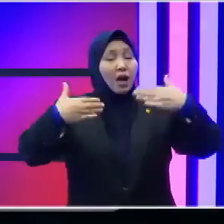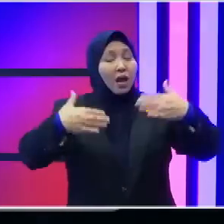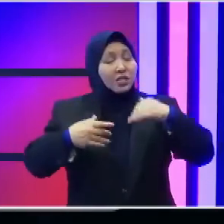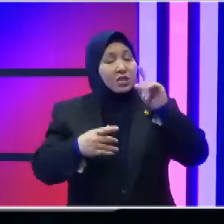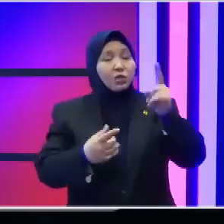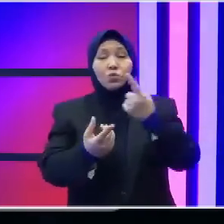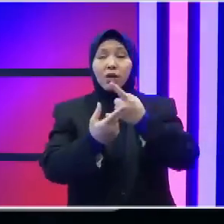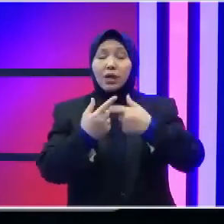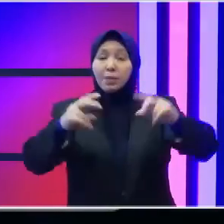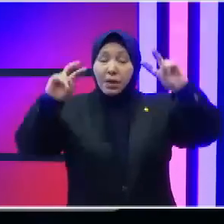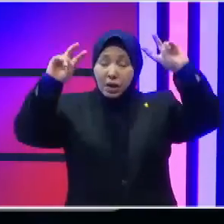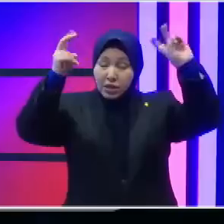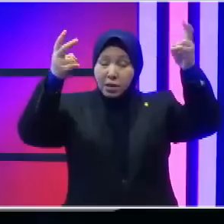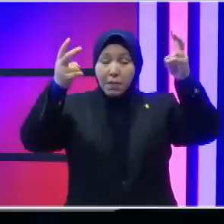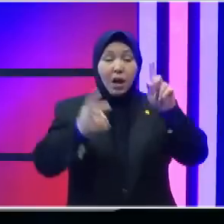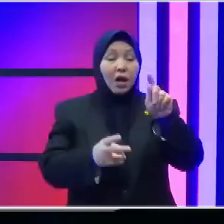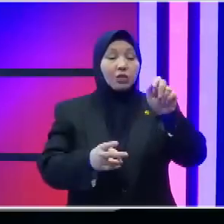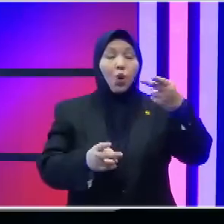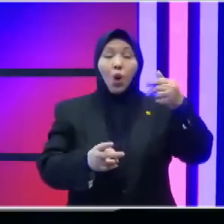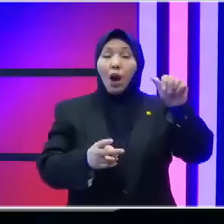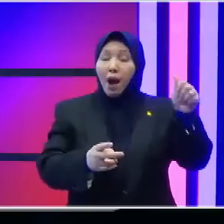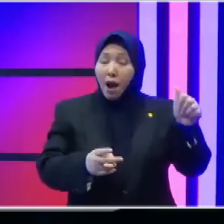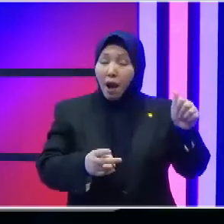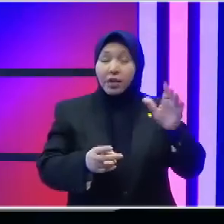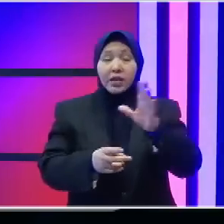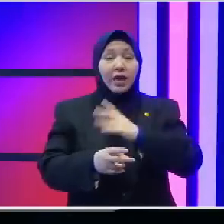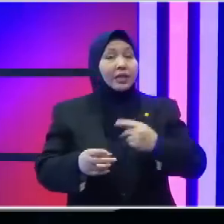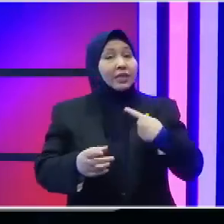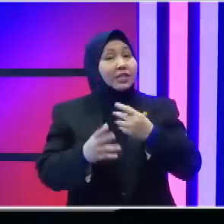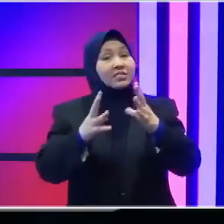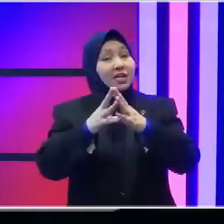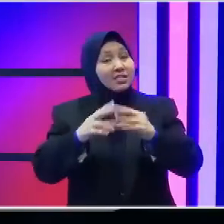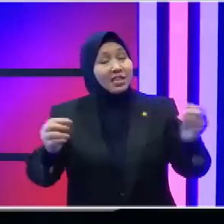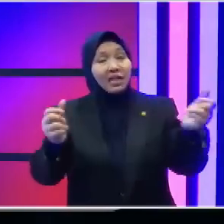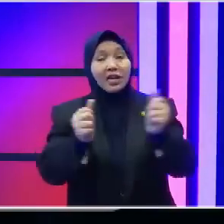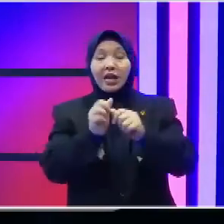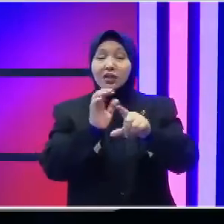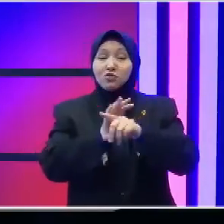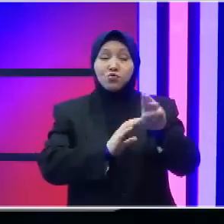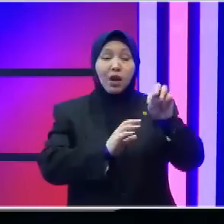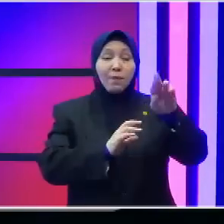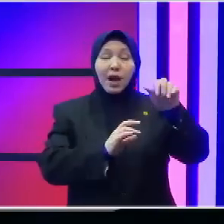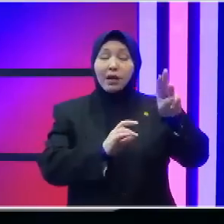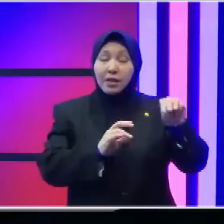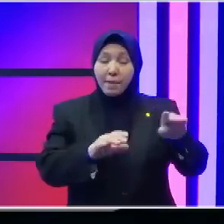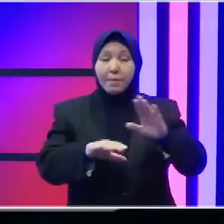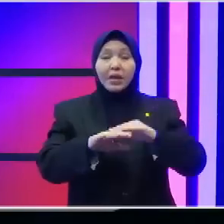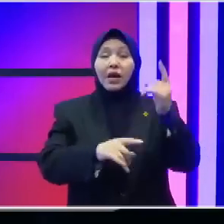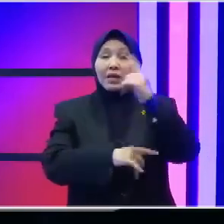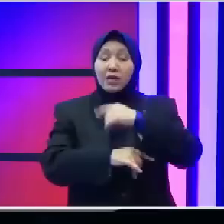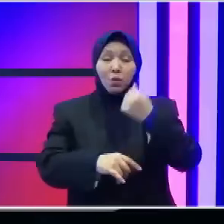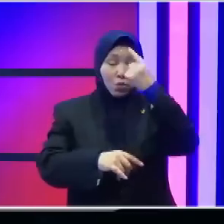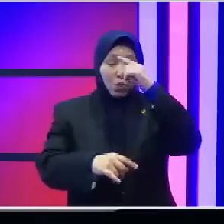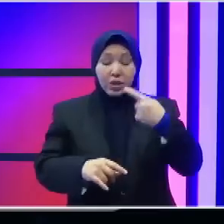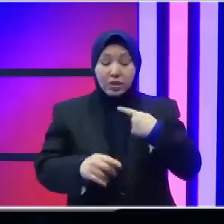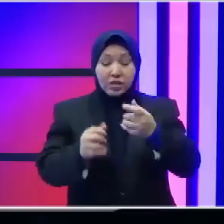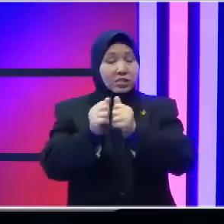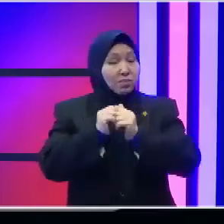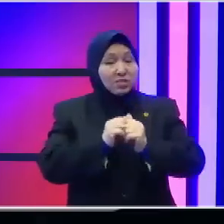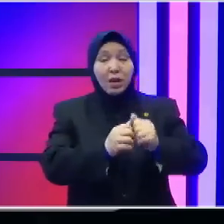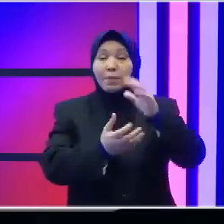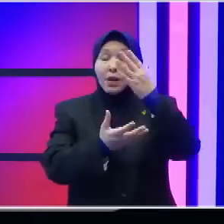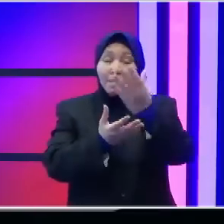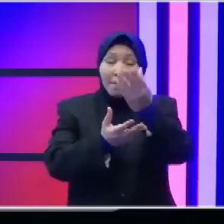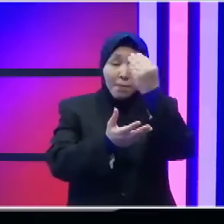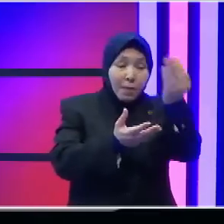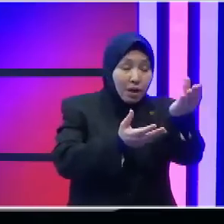satu daripada tema surah Taha. Dan kita selesai dengan surah Maryam insya-Allah pada hari ini untuk kita sama-sama mengambil